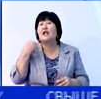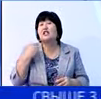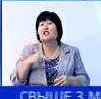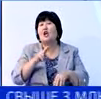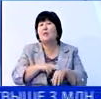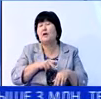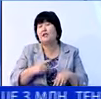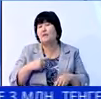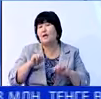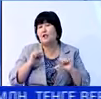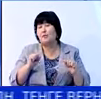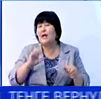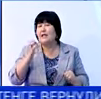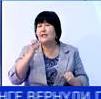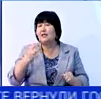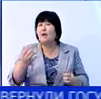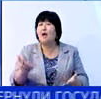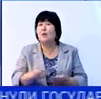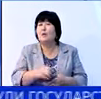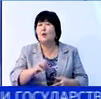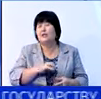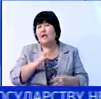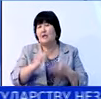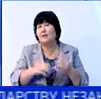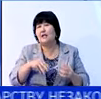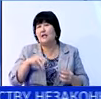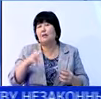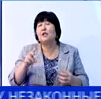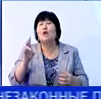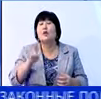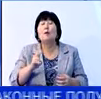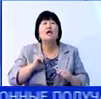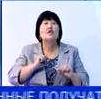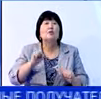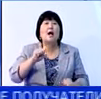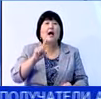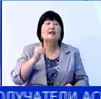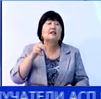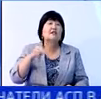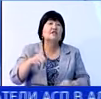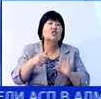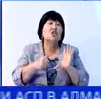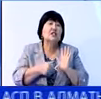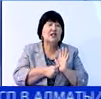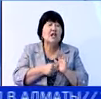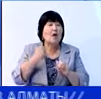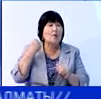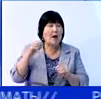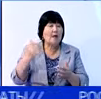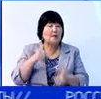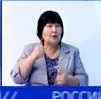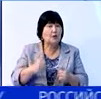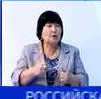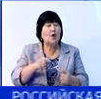полиции, мастер спорта, серебряный призер чемпионата мира ММА «Номад», чемпион Азии 2016, победитель